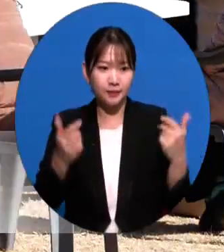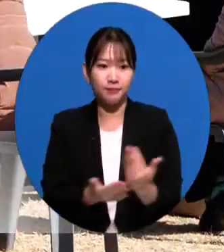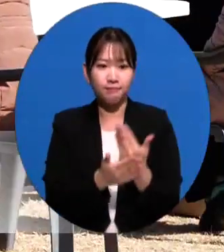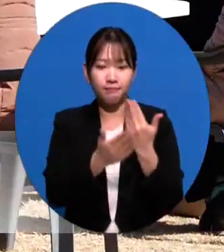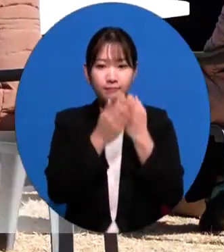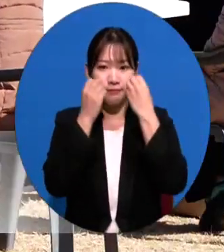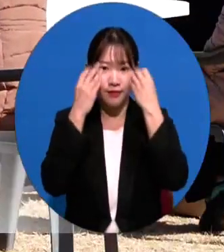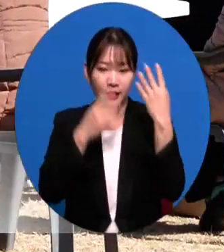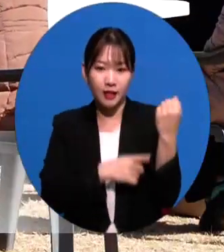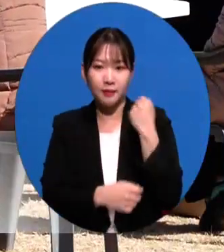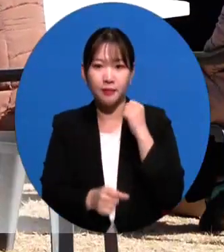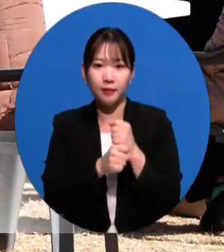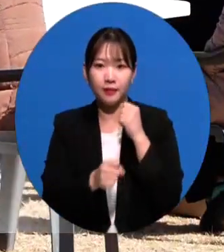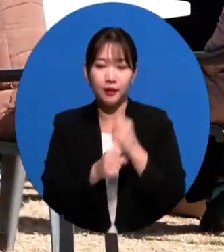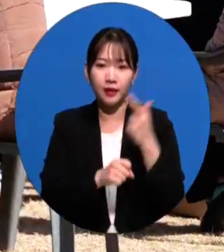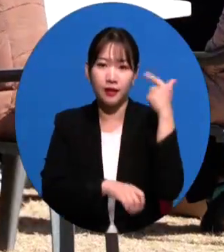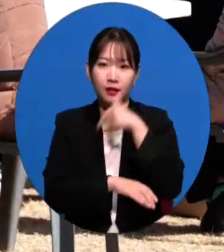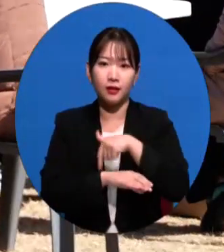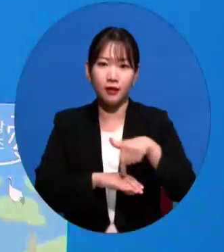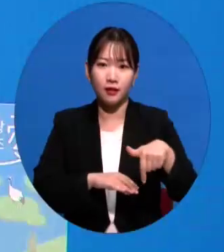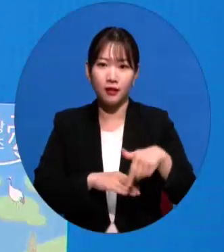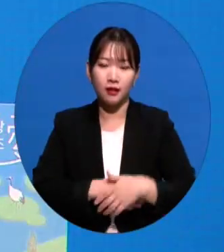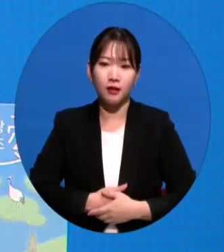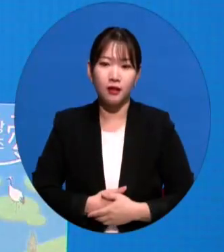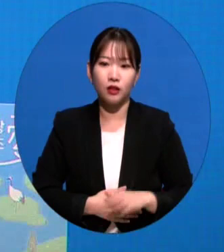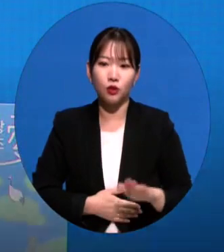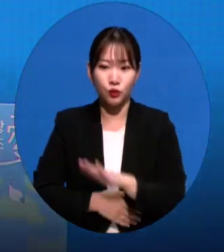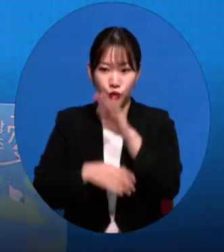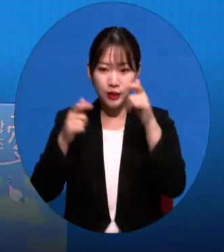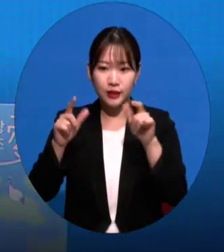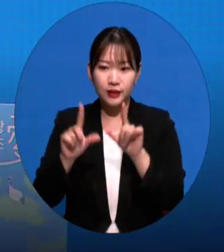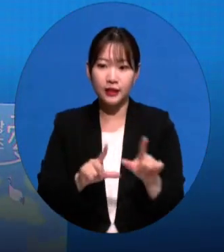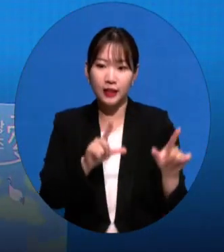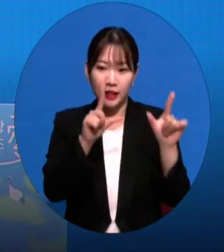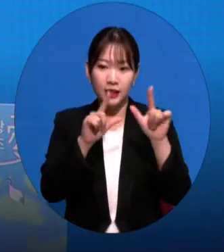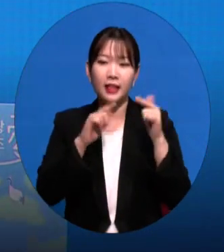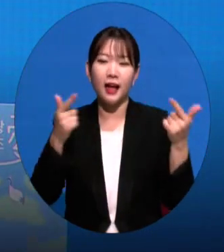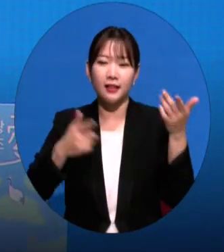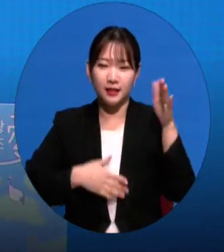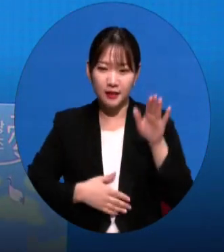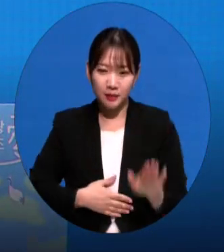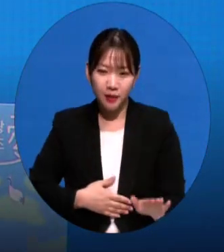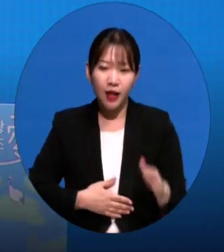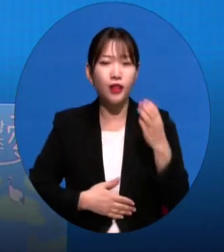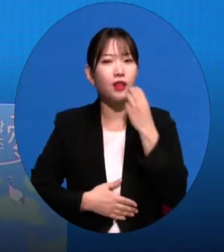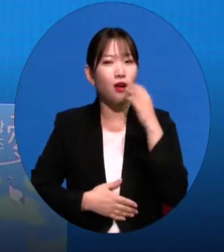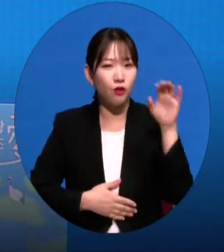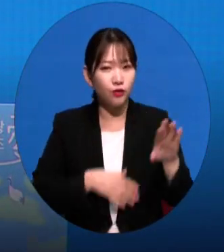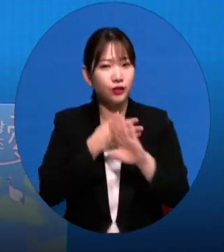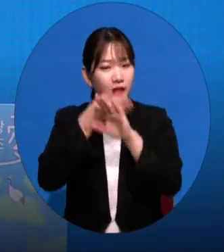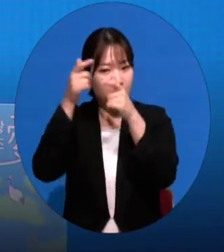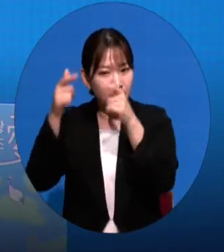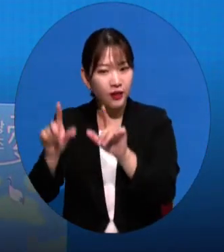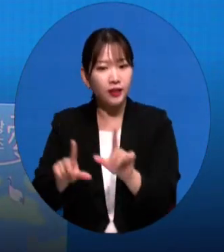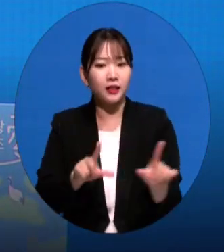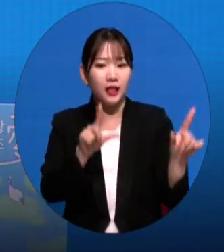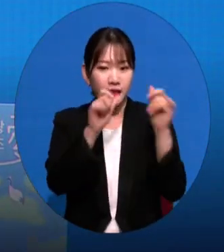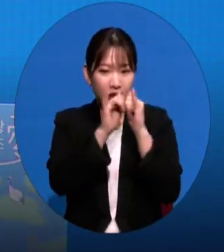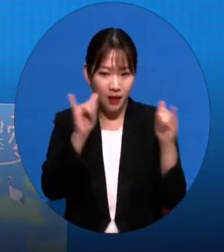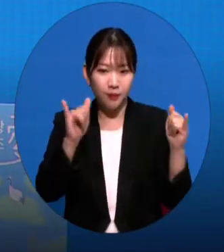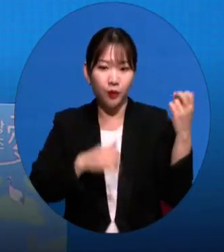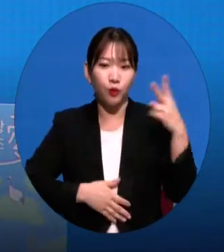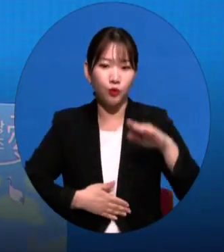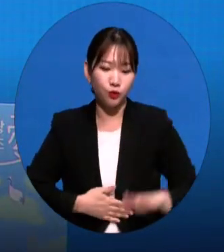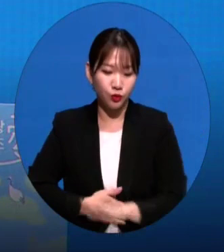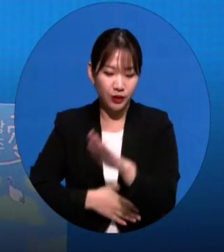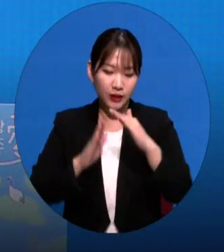발전에 새로운 동력을 확보하겠다는 겁니다. 우리 지역에 살고 계시지도 않지만은 저 서울이나 다른 지역에 사는 향후들, 또